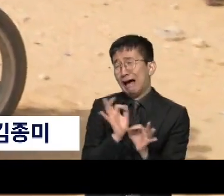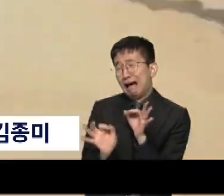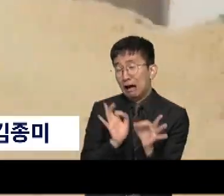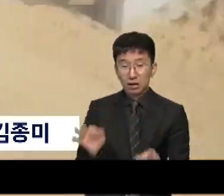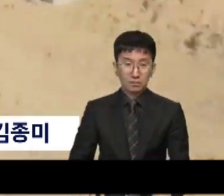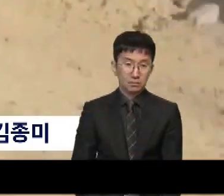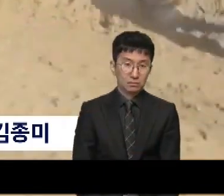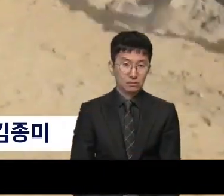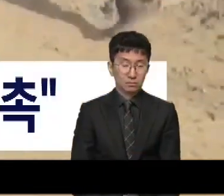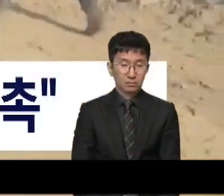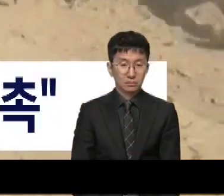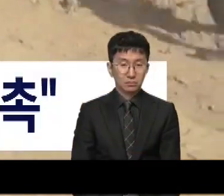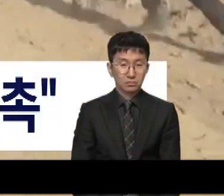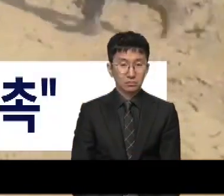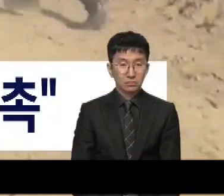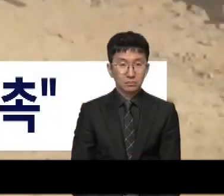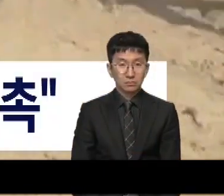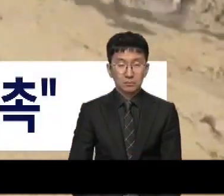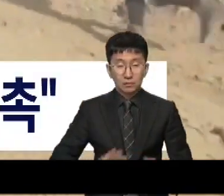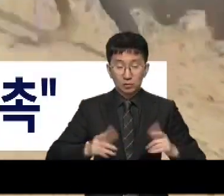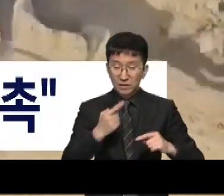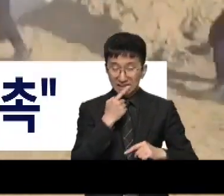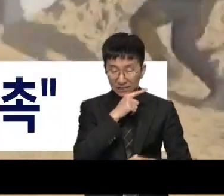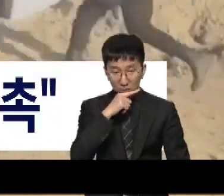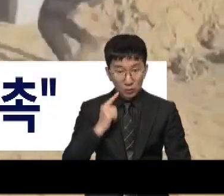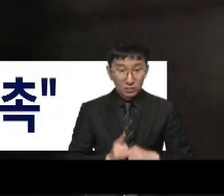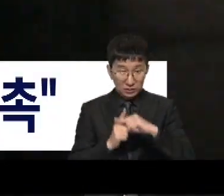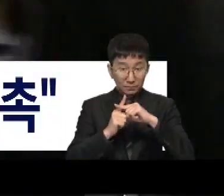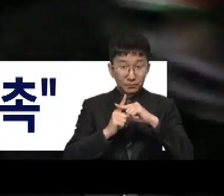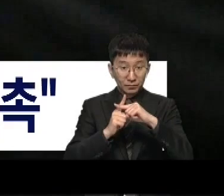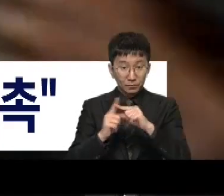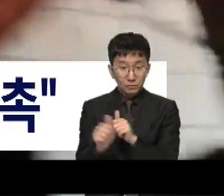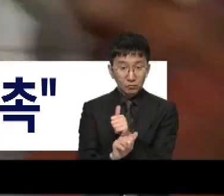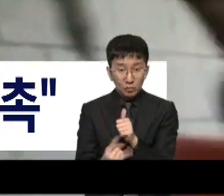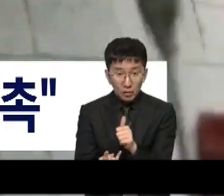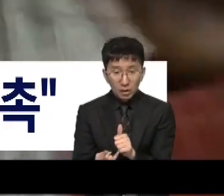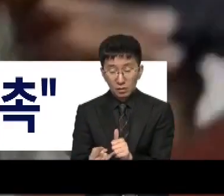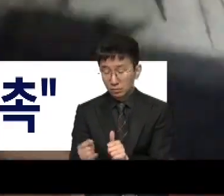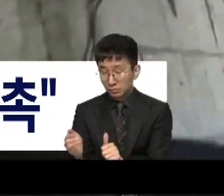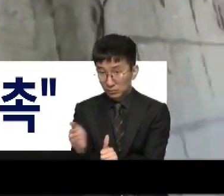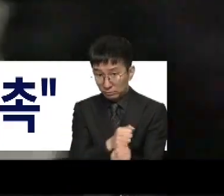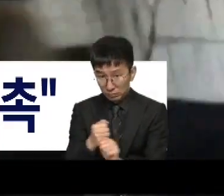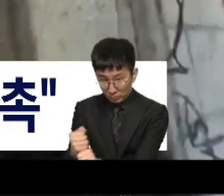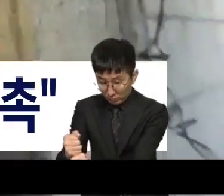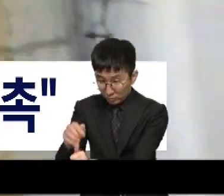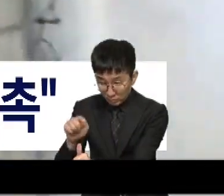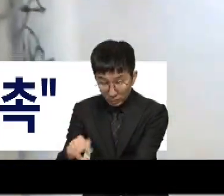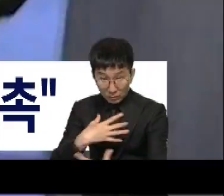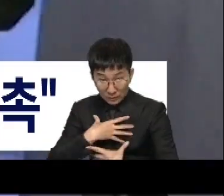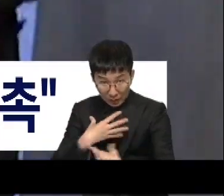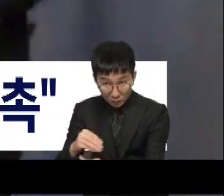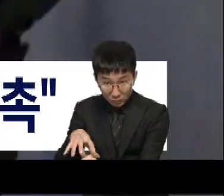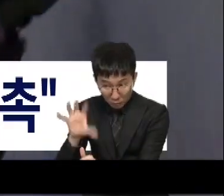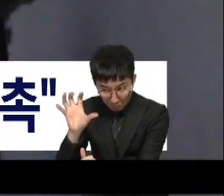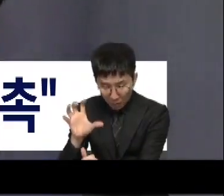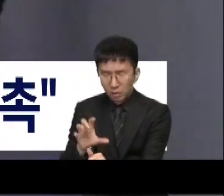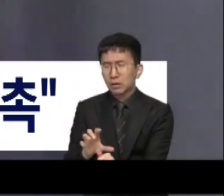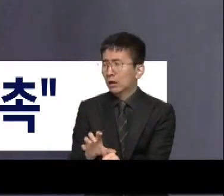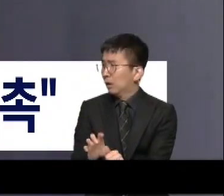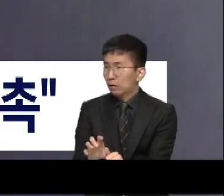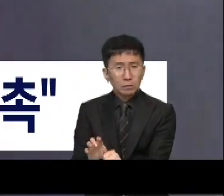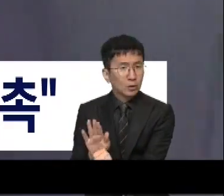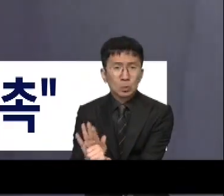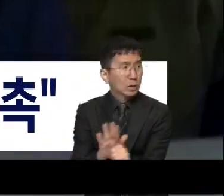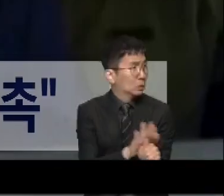가운데 국제적십자위원회는 인질의 안전과 석방 문제를 놓고 하마스와 이스라엘 양측과 접촉 중이라고